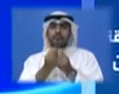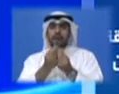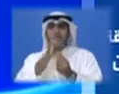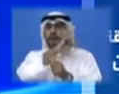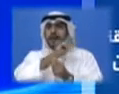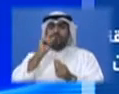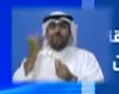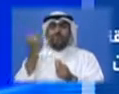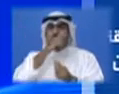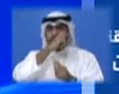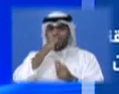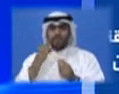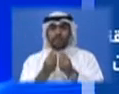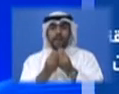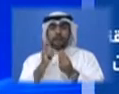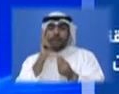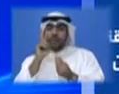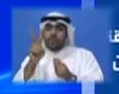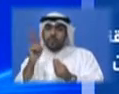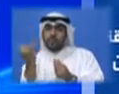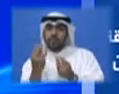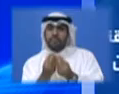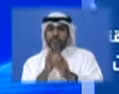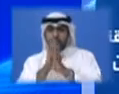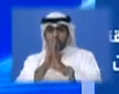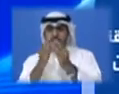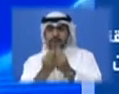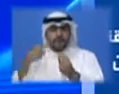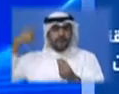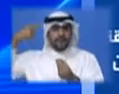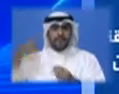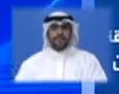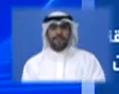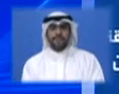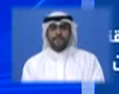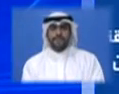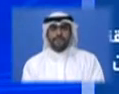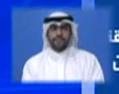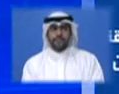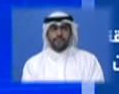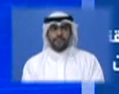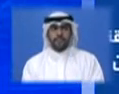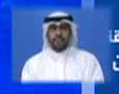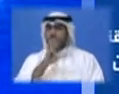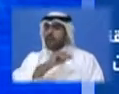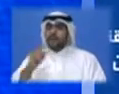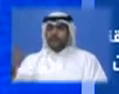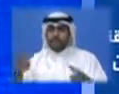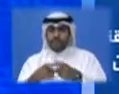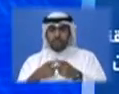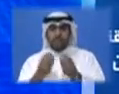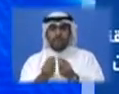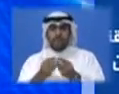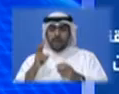هذه الإجراءات لحماية الملكية الفكرية والعلامة التجارية. كما بحث المجلس